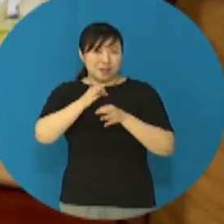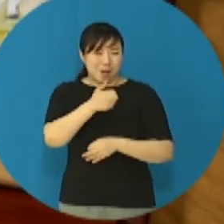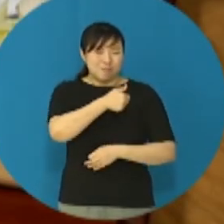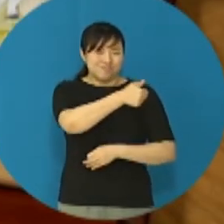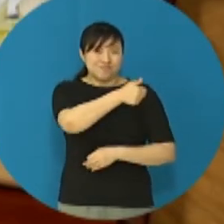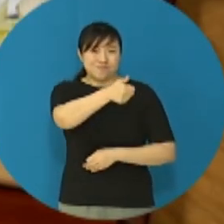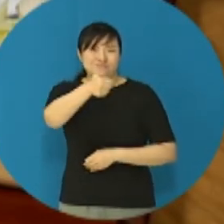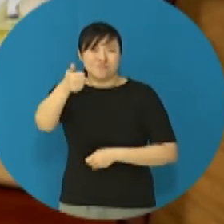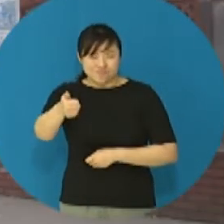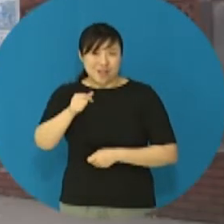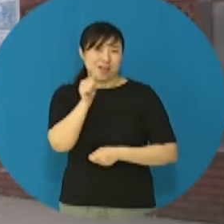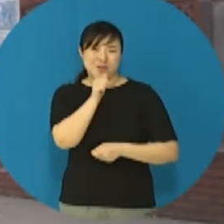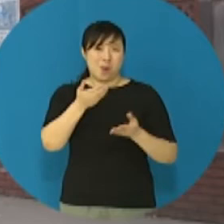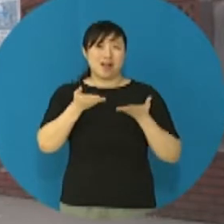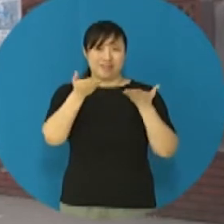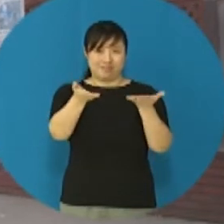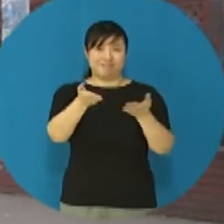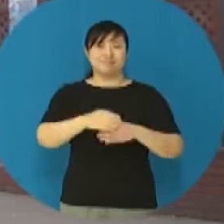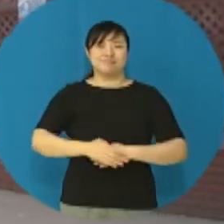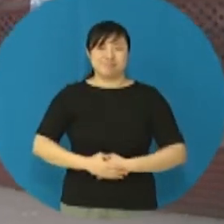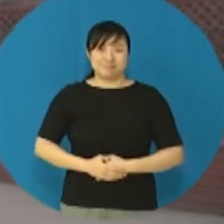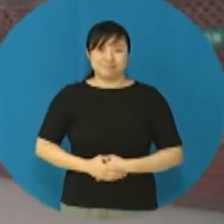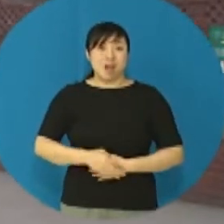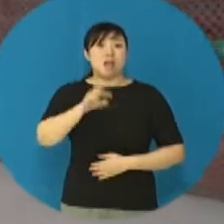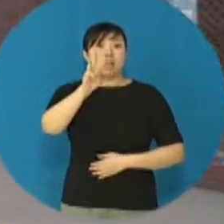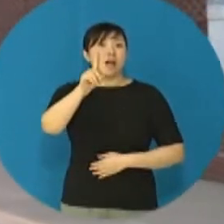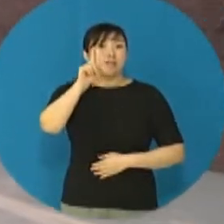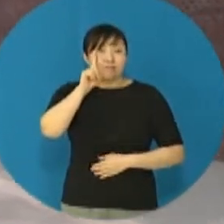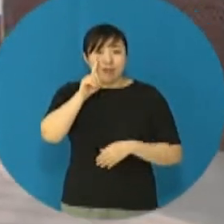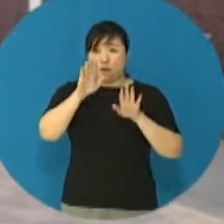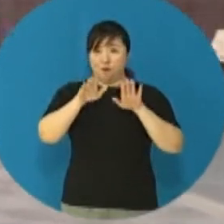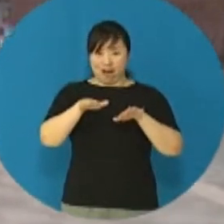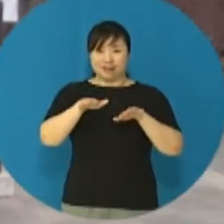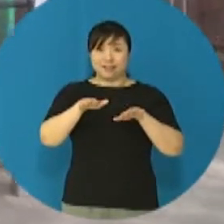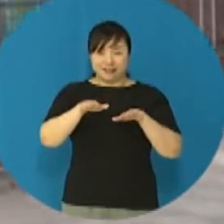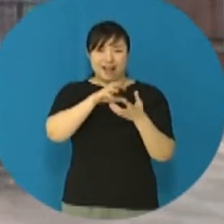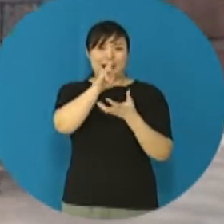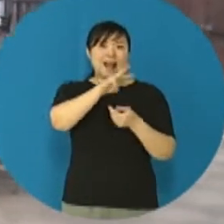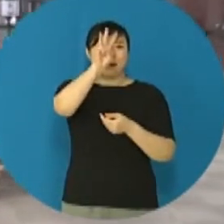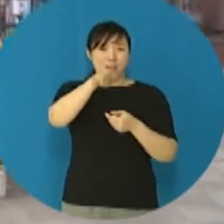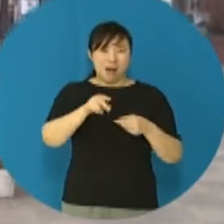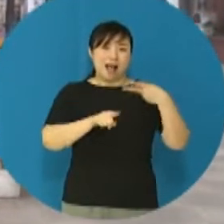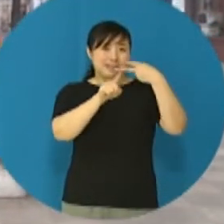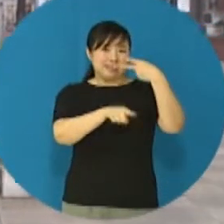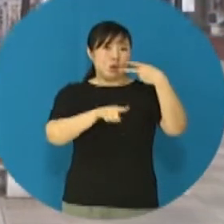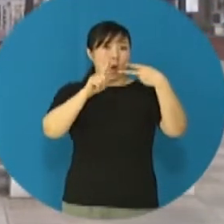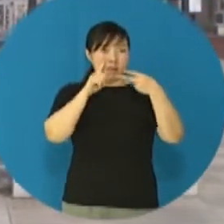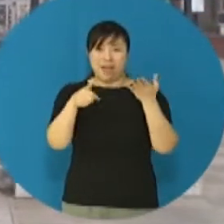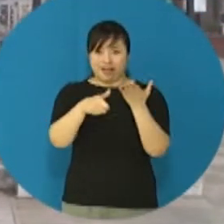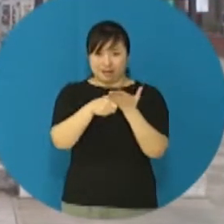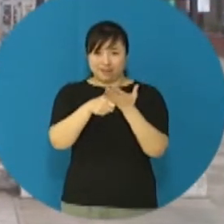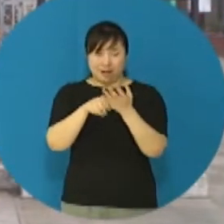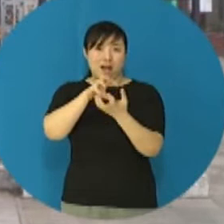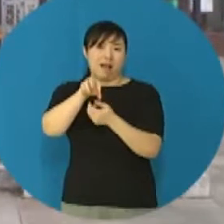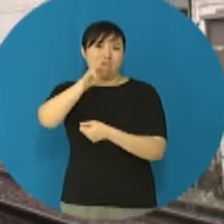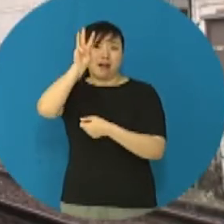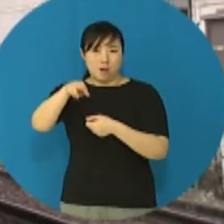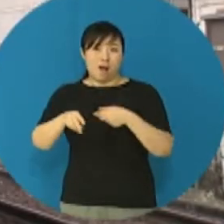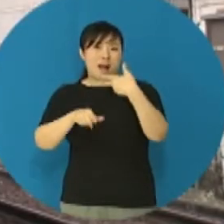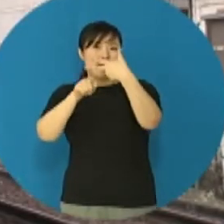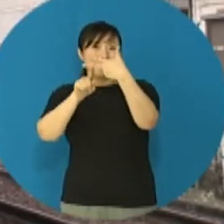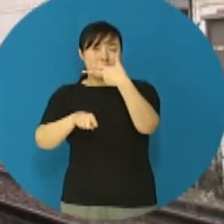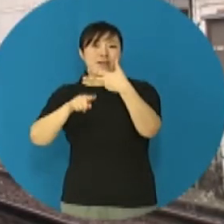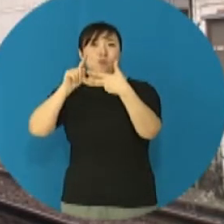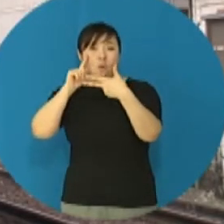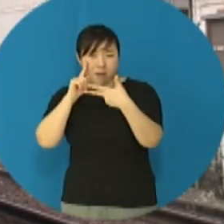るこのコーナー。3回目の今回は、荒川2丁目停留場と荒川7丁目停